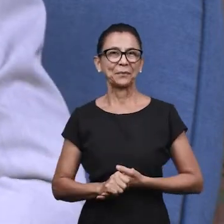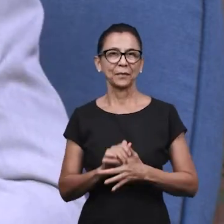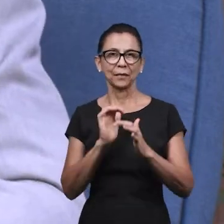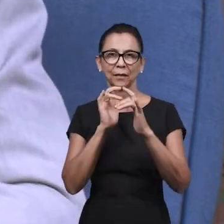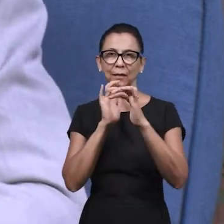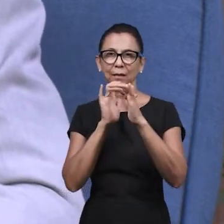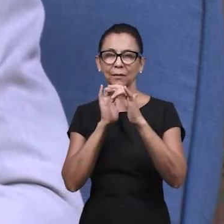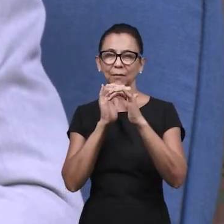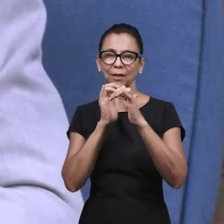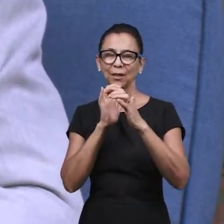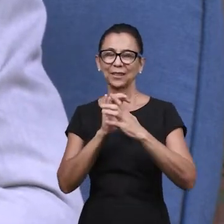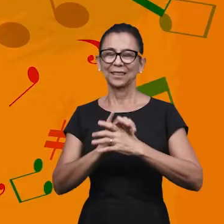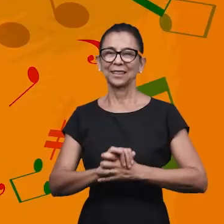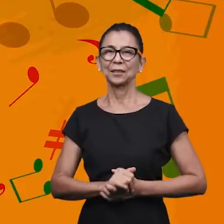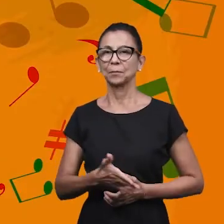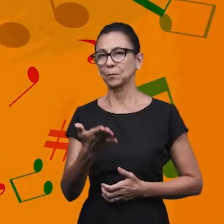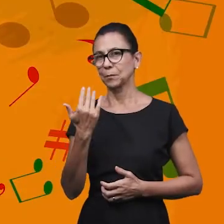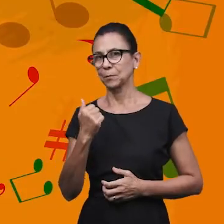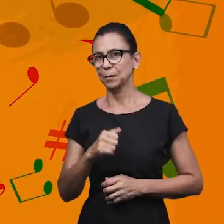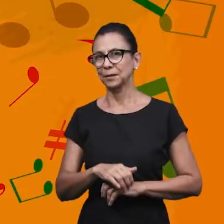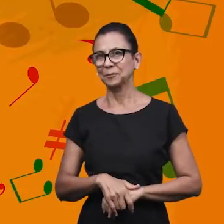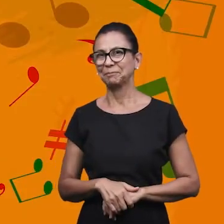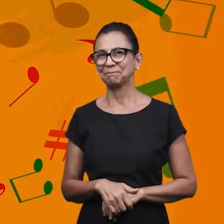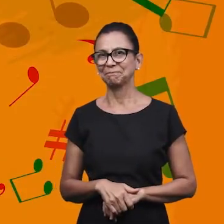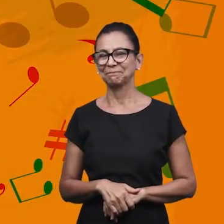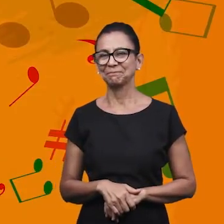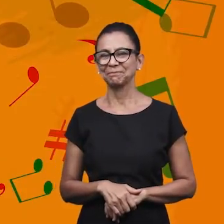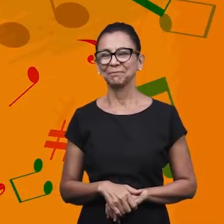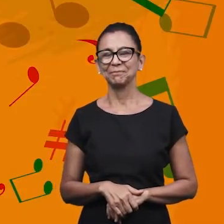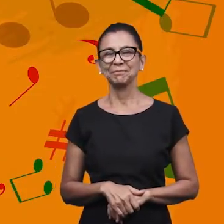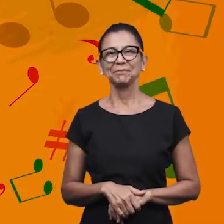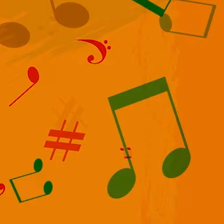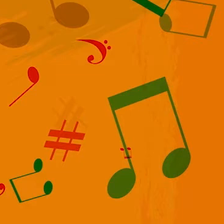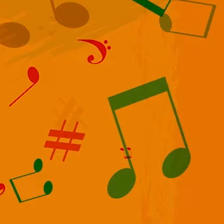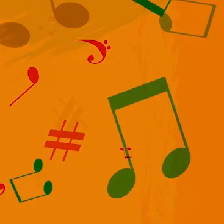instrument et nous allons chanter des louanges.